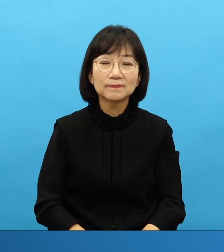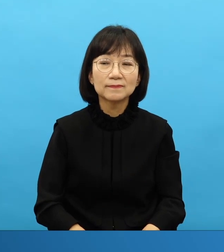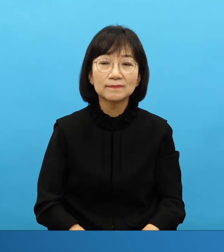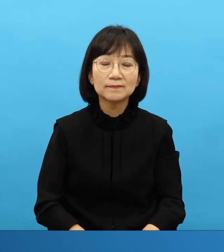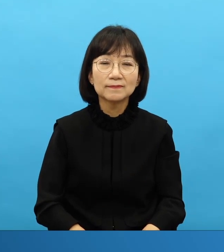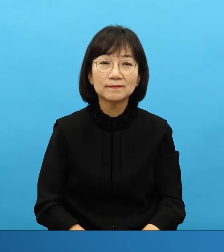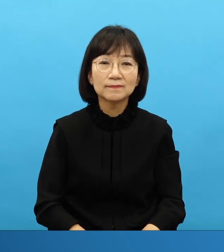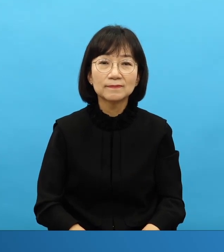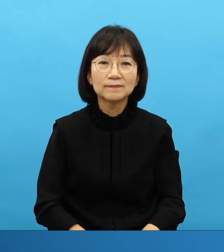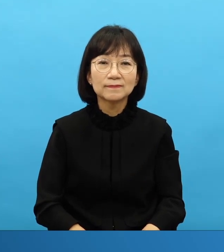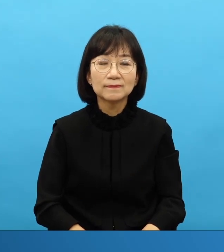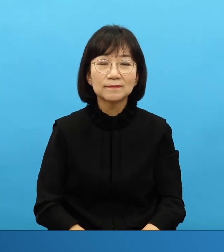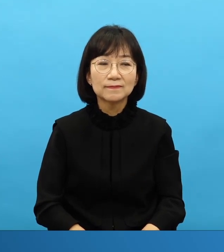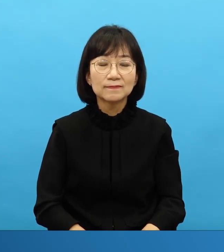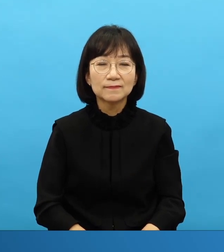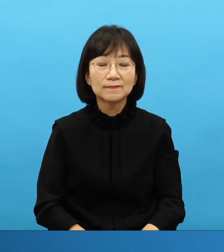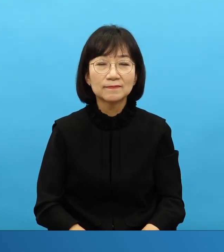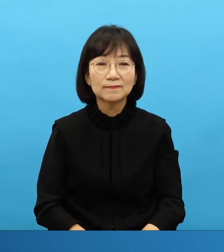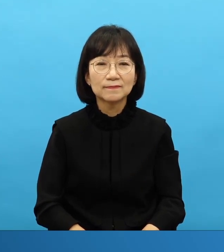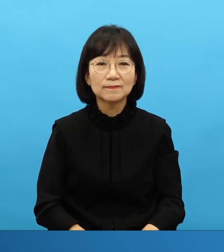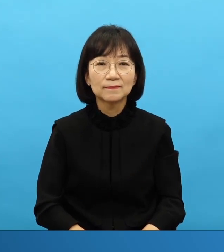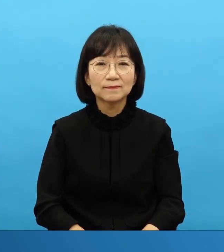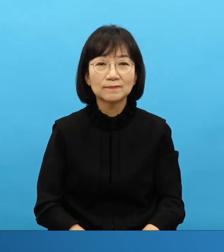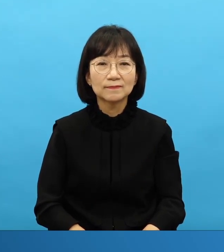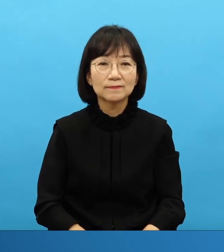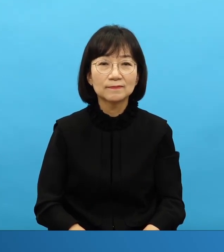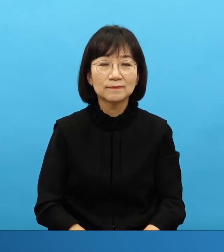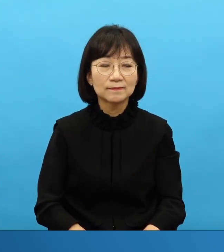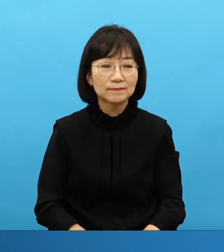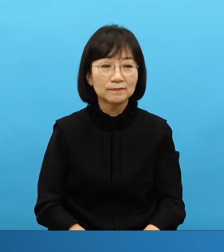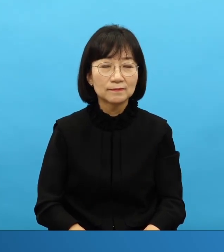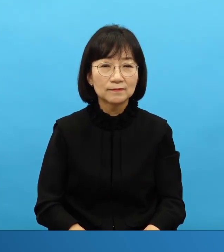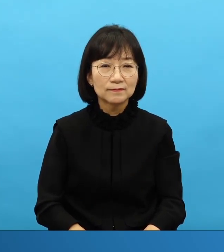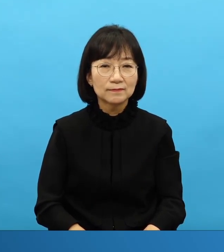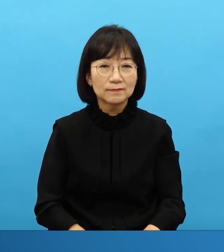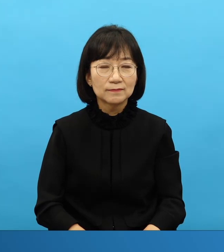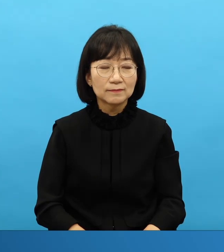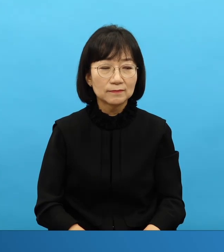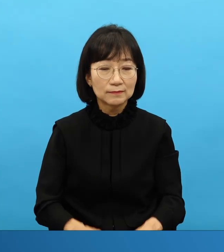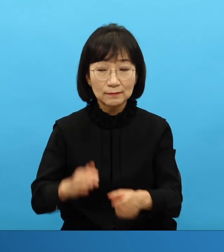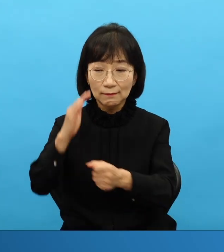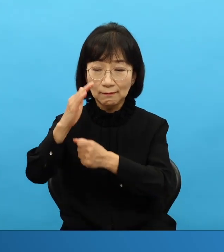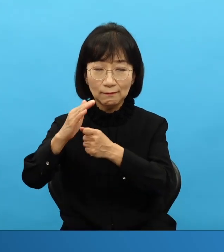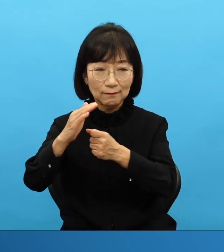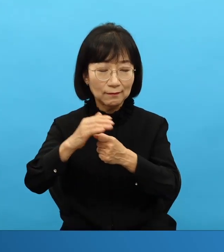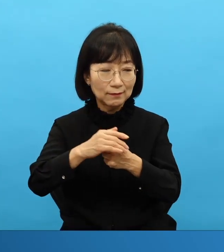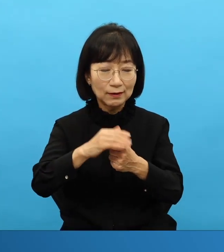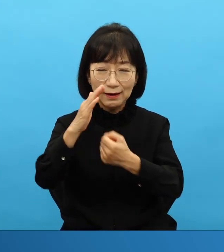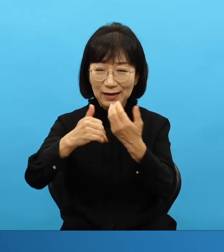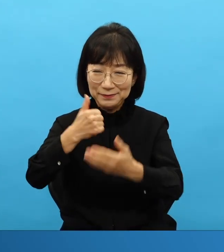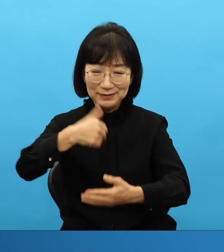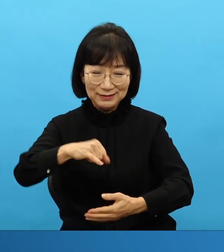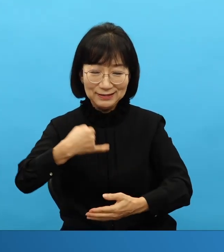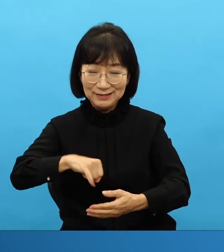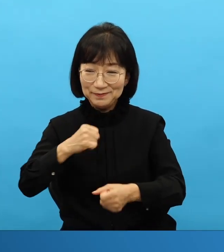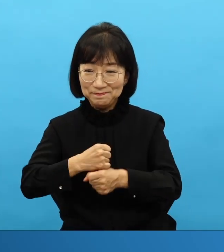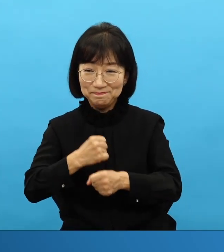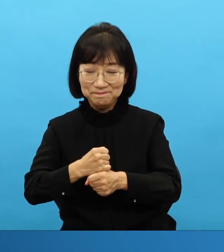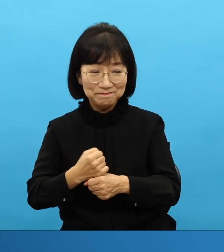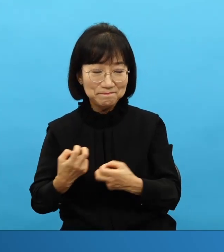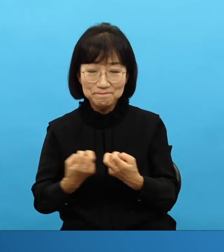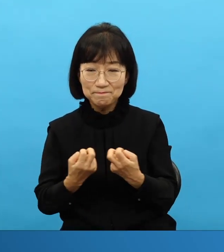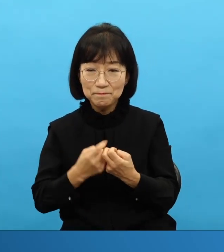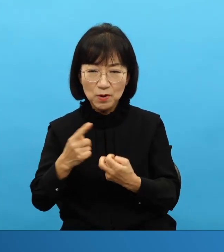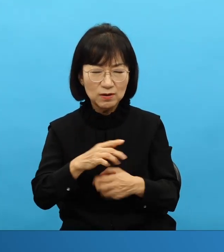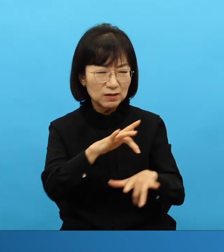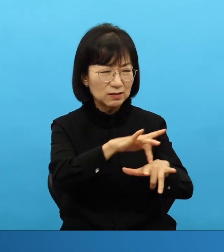마귀의 자녀가 되어 있는 마귀한테 잡혀 있는 그 사람을 빼내는 거 아닙니까? 让神的国度得以扩张，就是什么呢？被魔